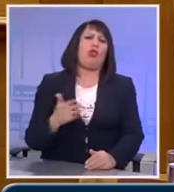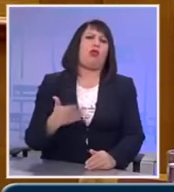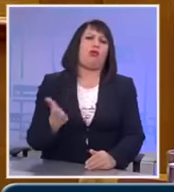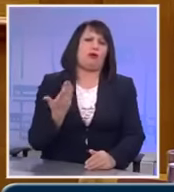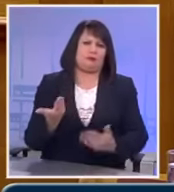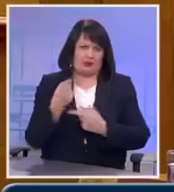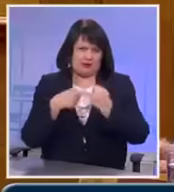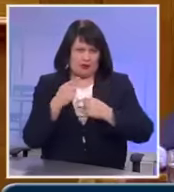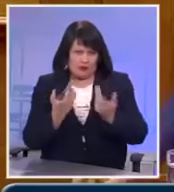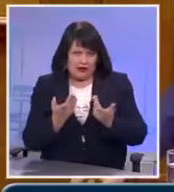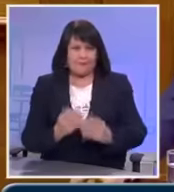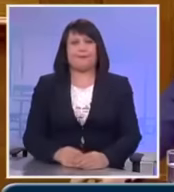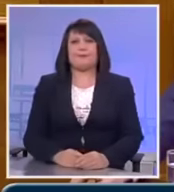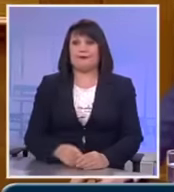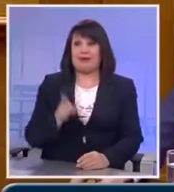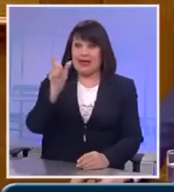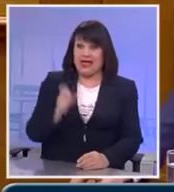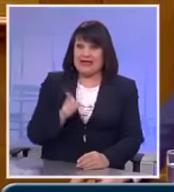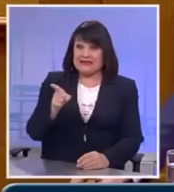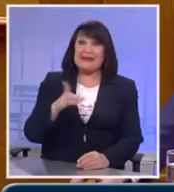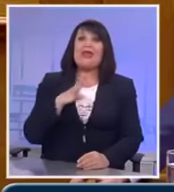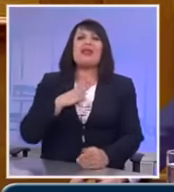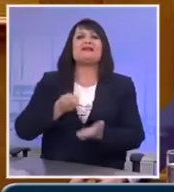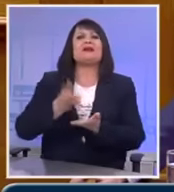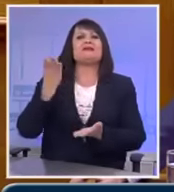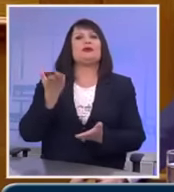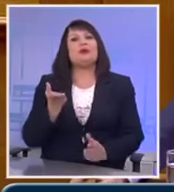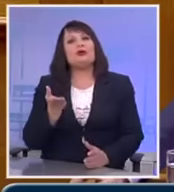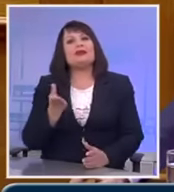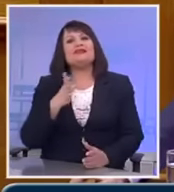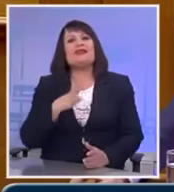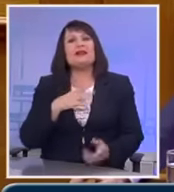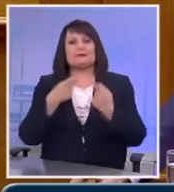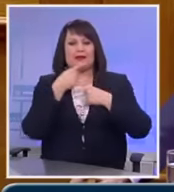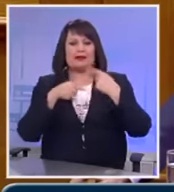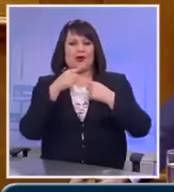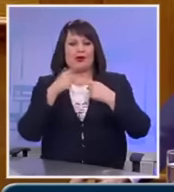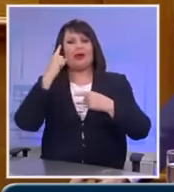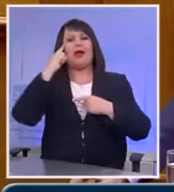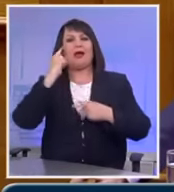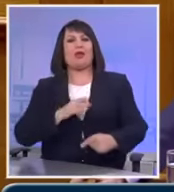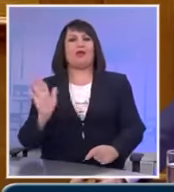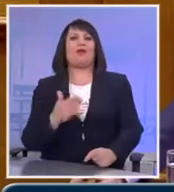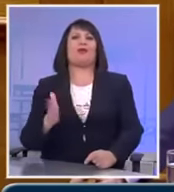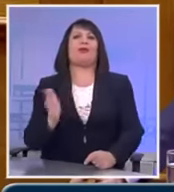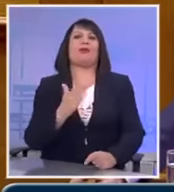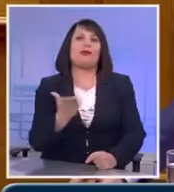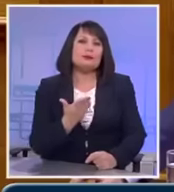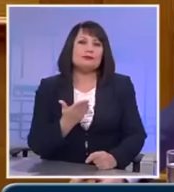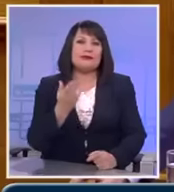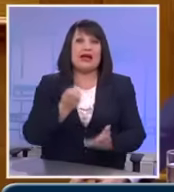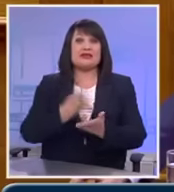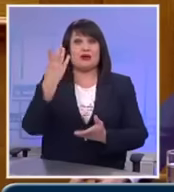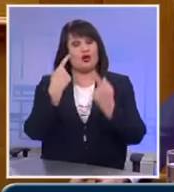απολύονται λοιπόν εσείς δεν θέλατε αξιολόγηση θέλατε δικαιολογία για απολύσεις η αξιολόγηση είναι